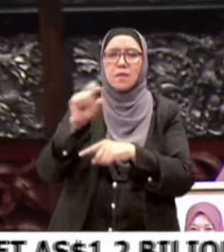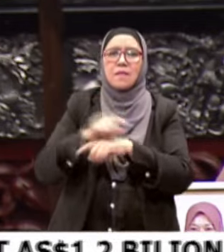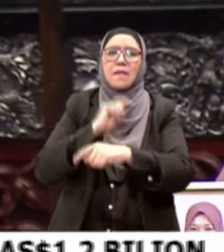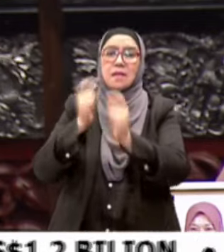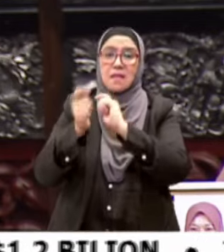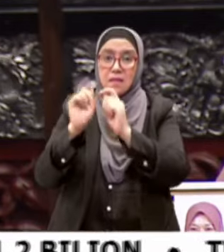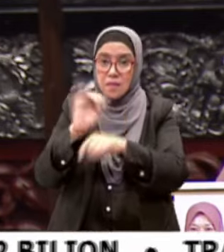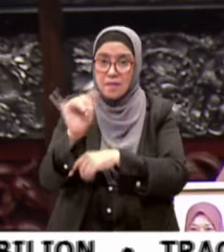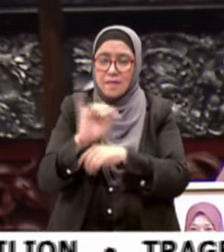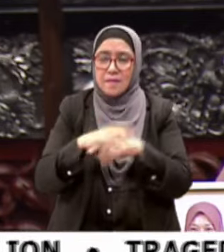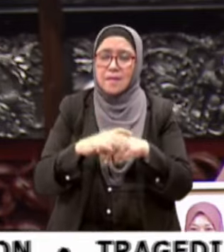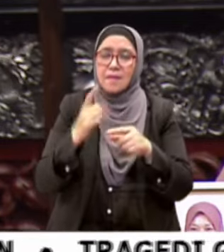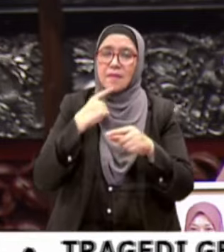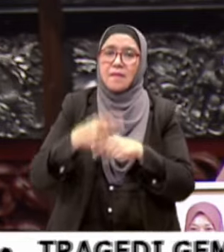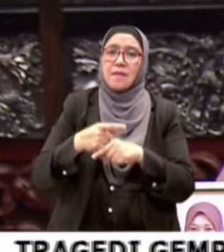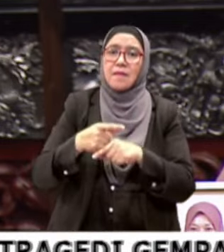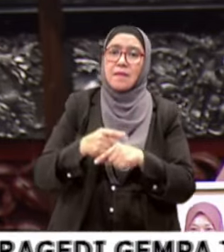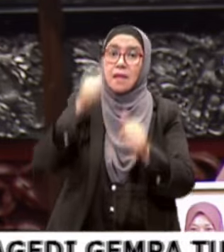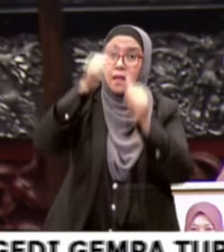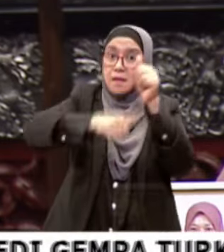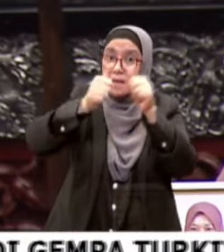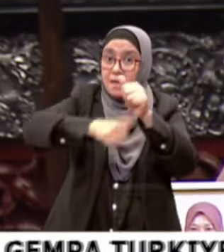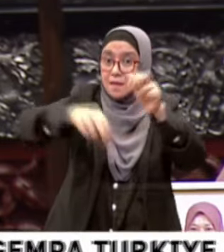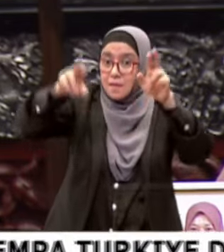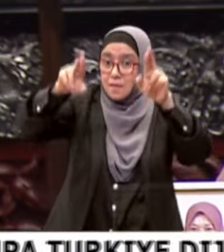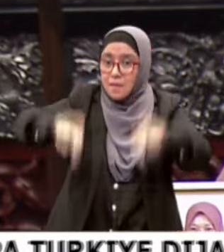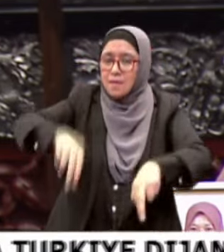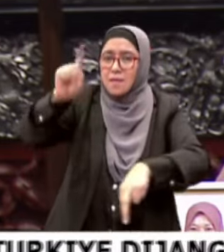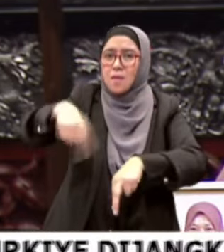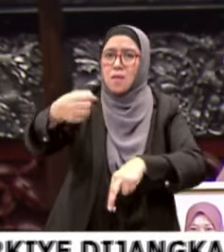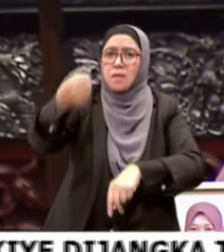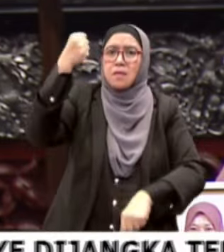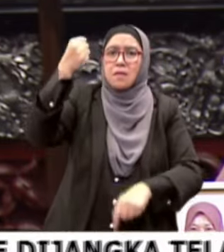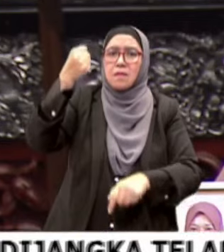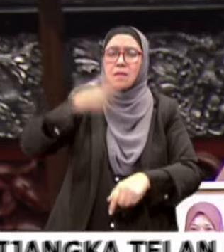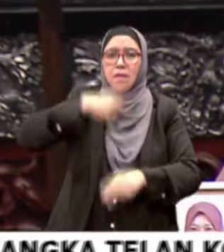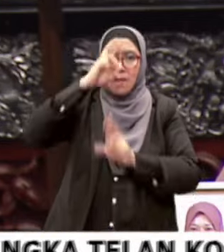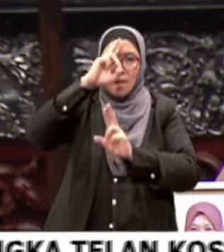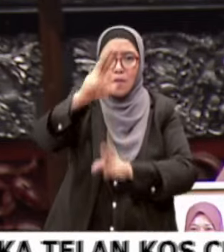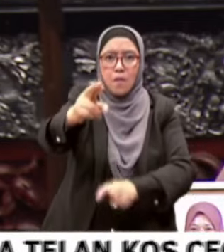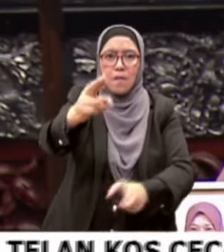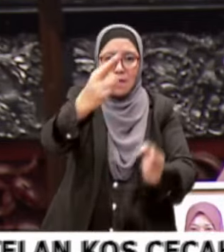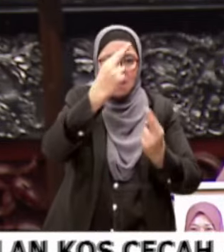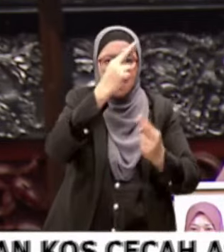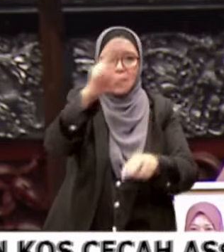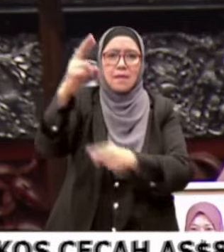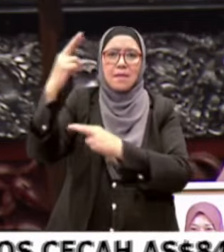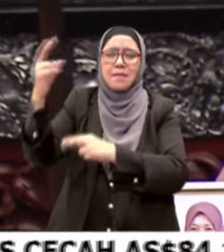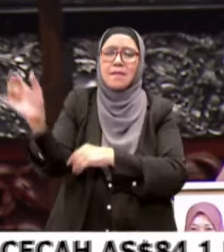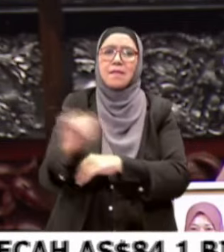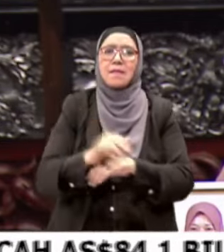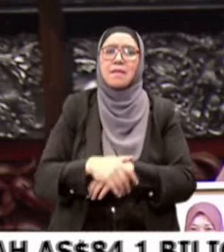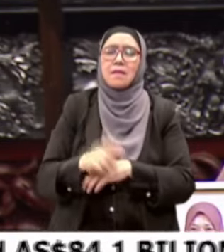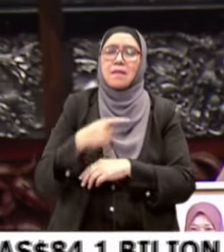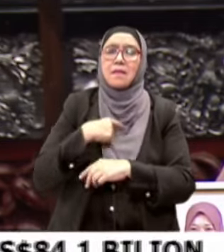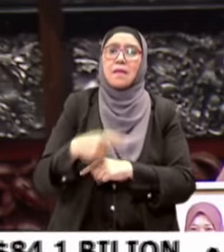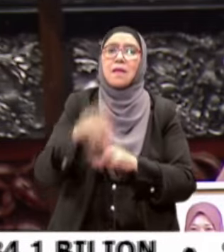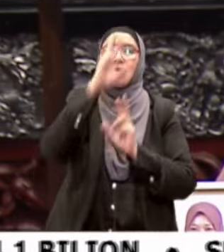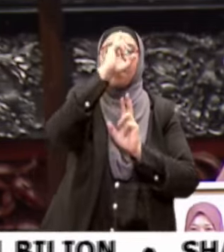berpegang kepada prinsip hormat menghormati yang menjadi antara matlamat pembentukan Malaysia madani dan menghormati prinsip